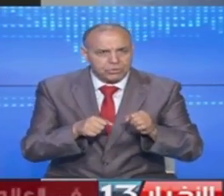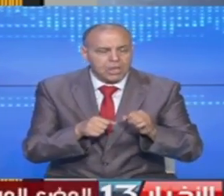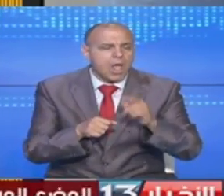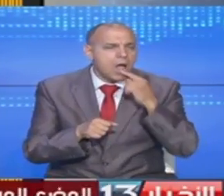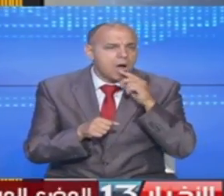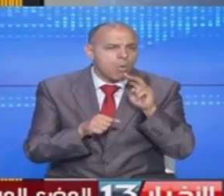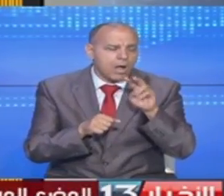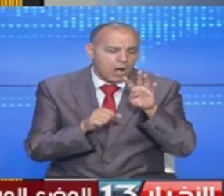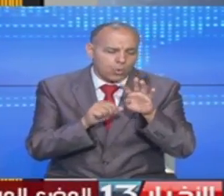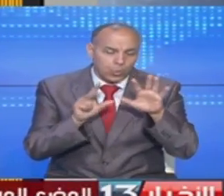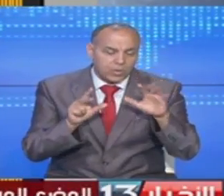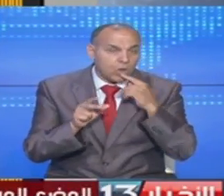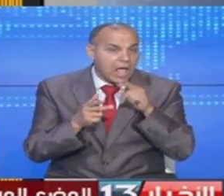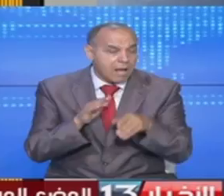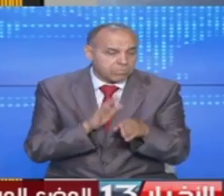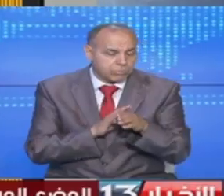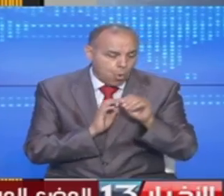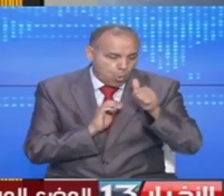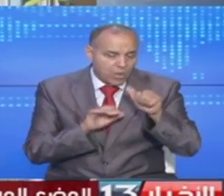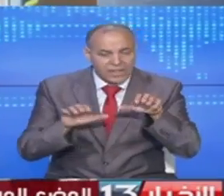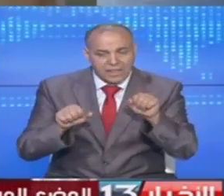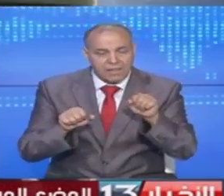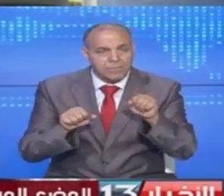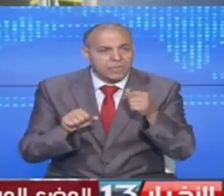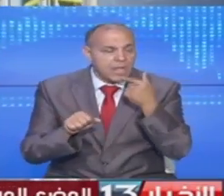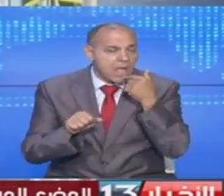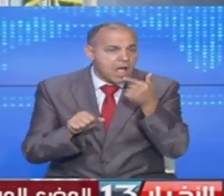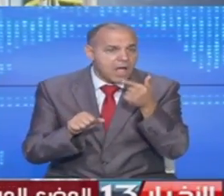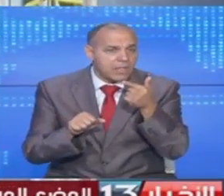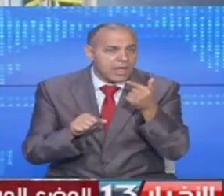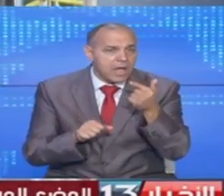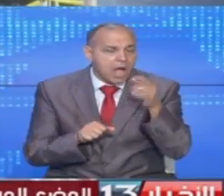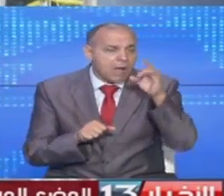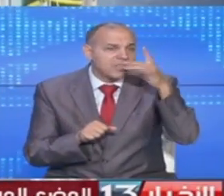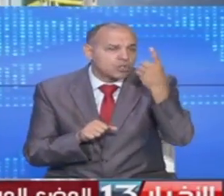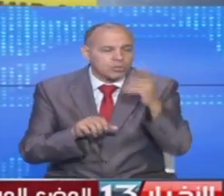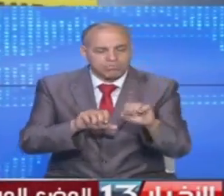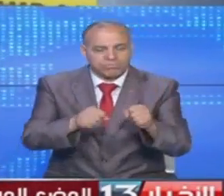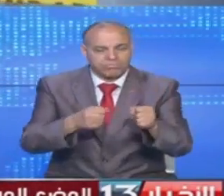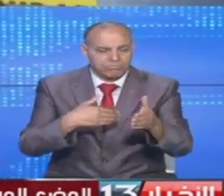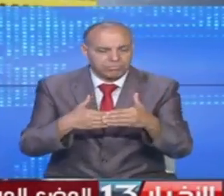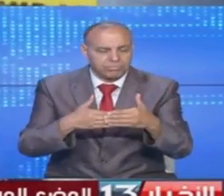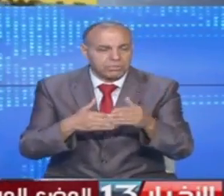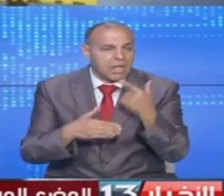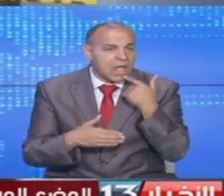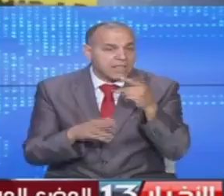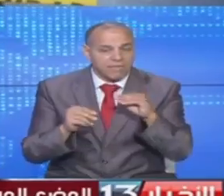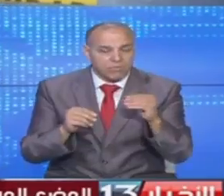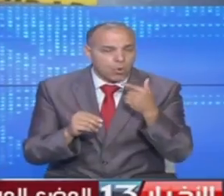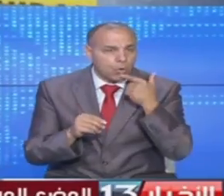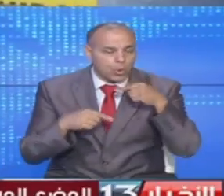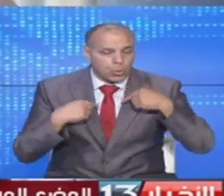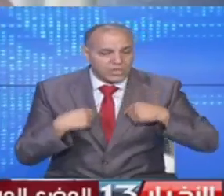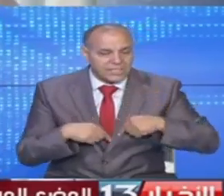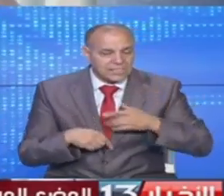البلاد 48، وذلك بدءا من يوم غد الثلاثاء ولمدة 15 يوما. وفي السياق ذاته، أعلنت